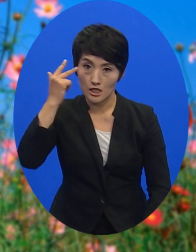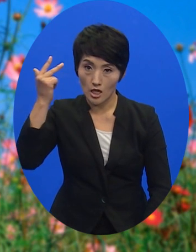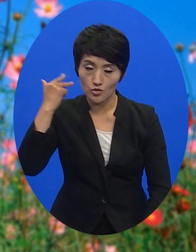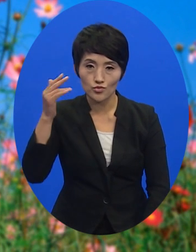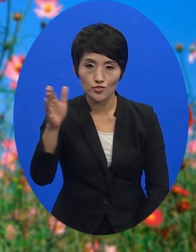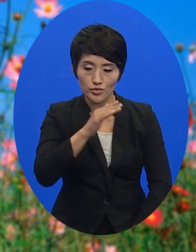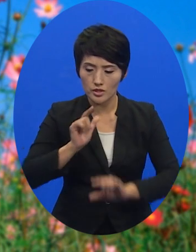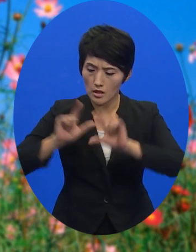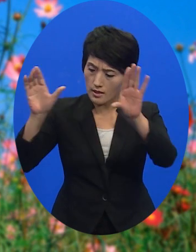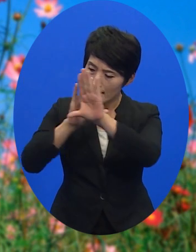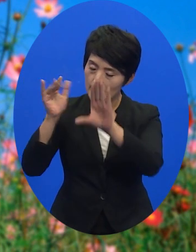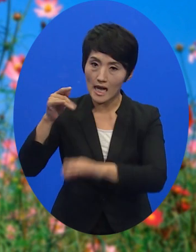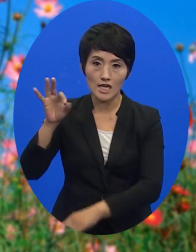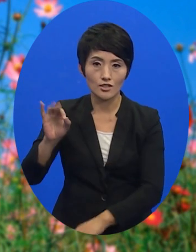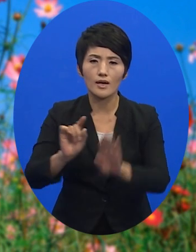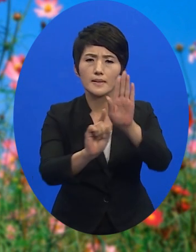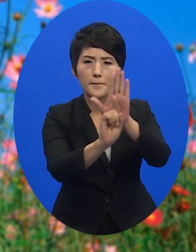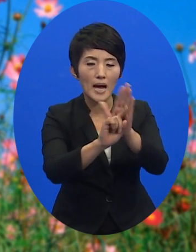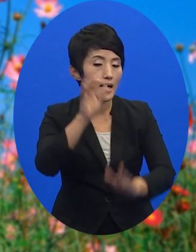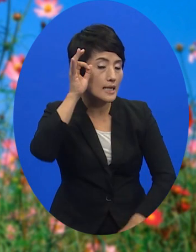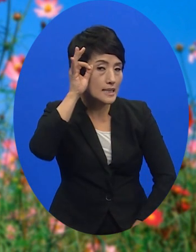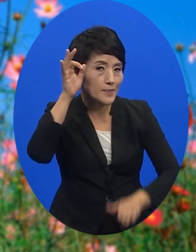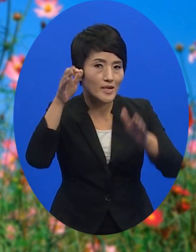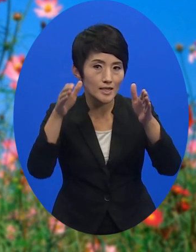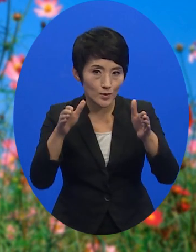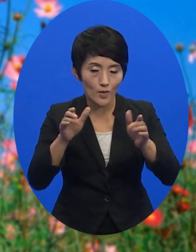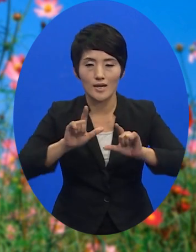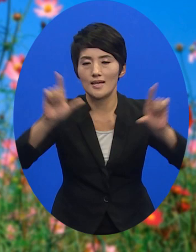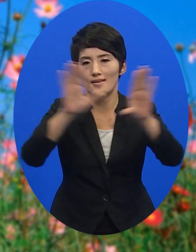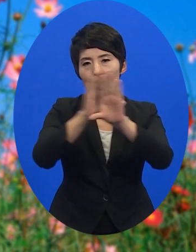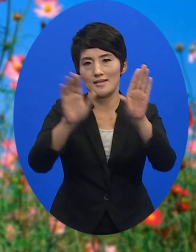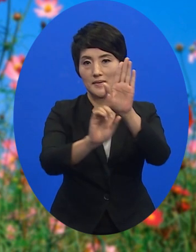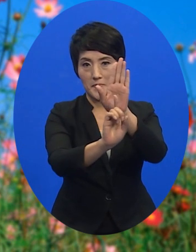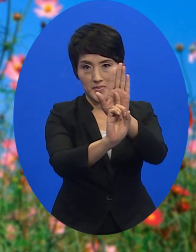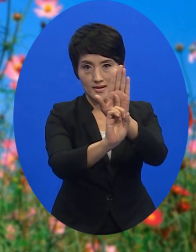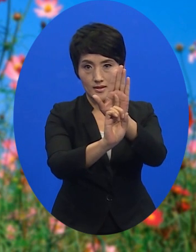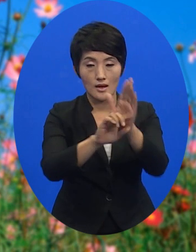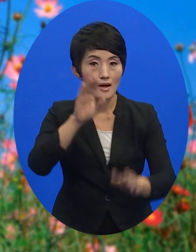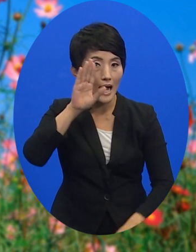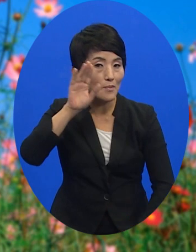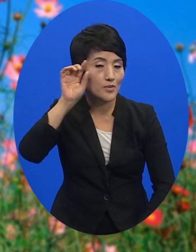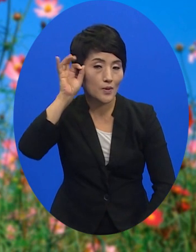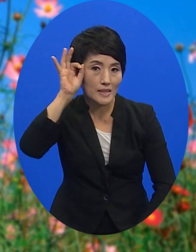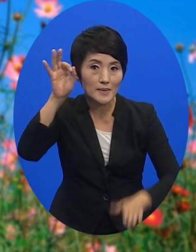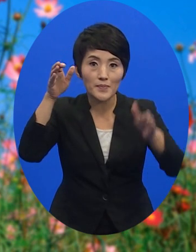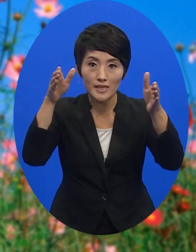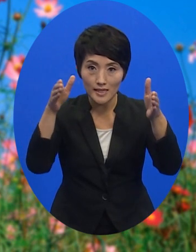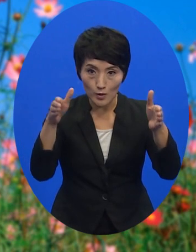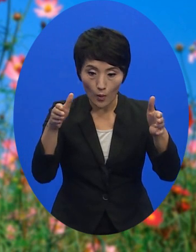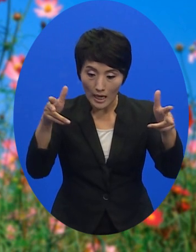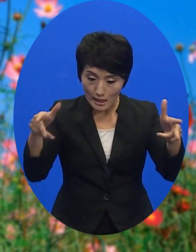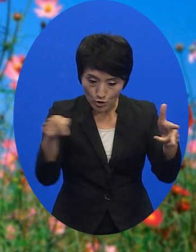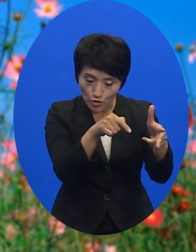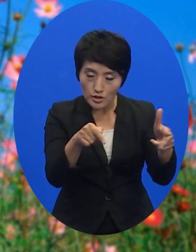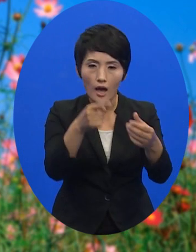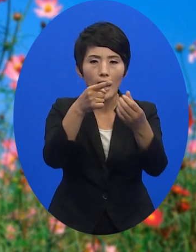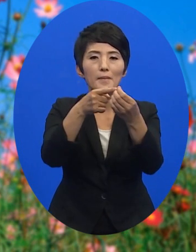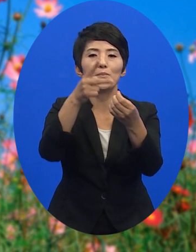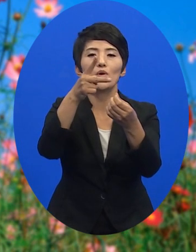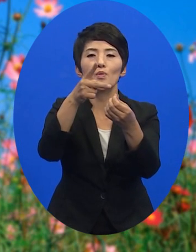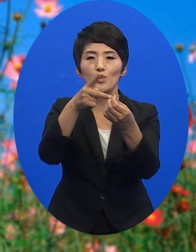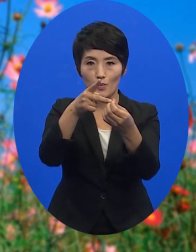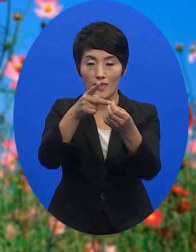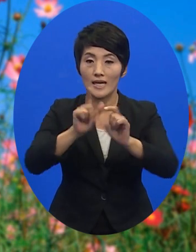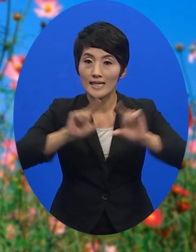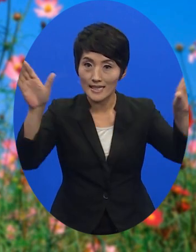지난주부터 기상청에서는 10일 예보를 정식 운영하고 있습니다. 앞으로 10일 예보로 주중에 많게는 두 번의 주말